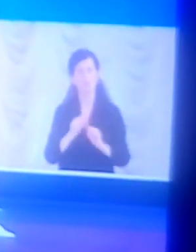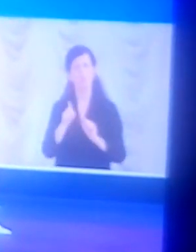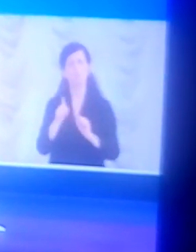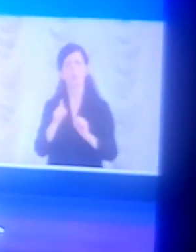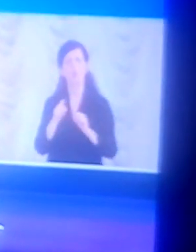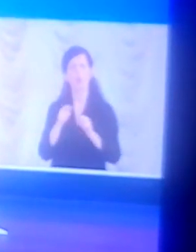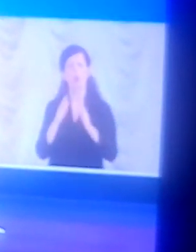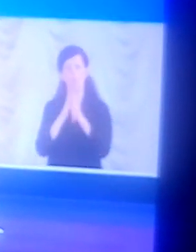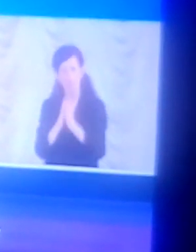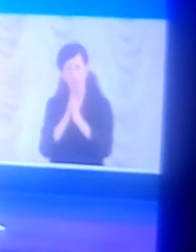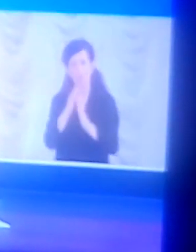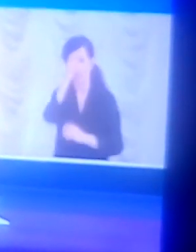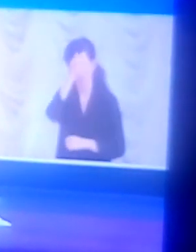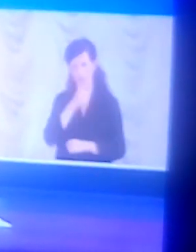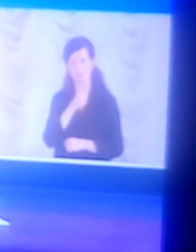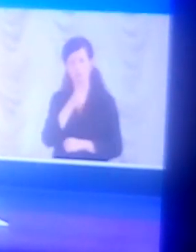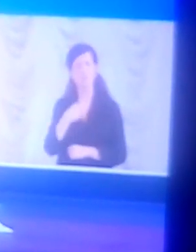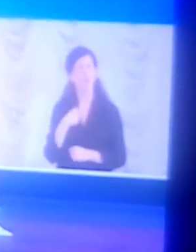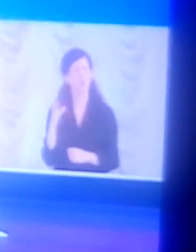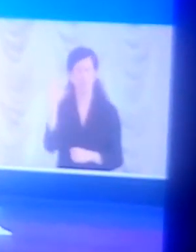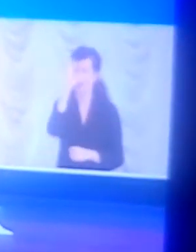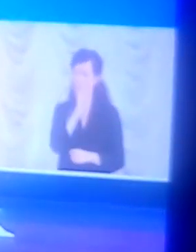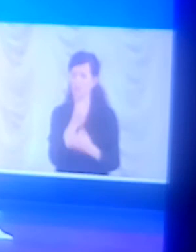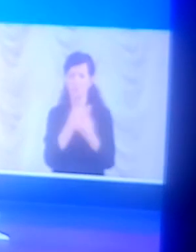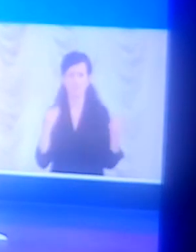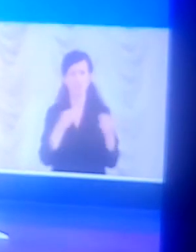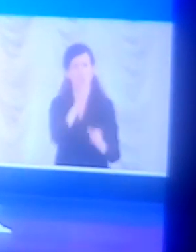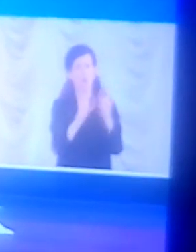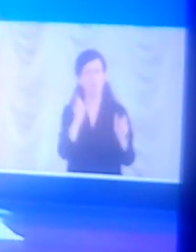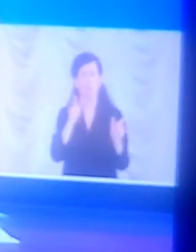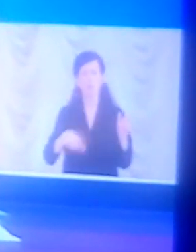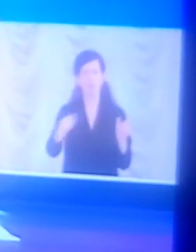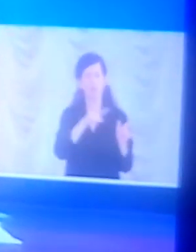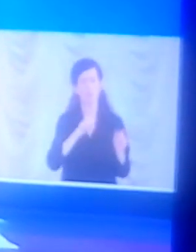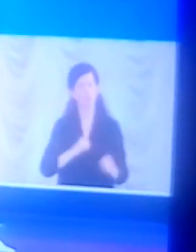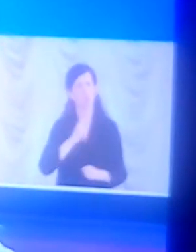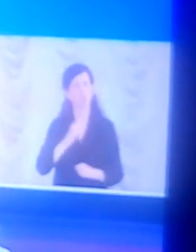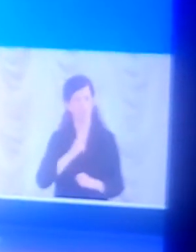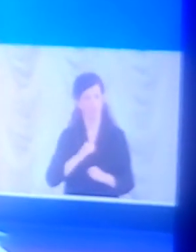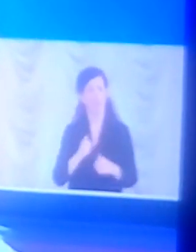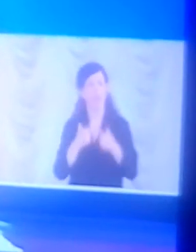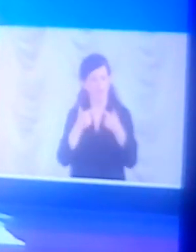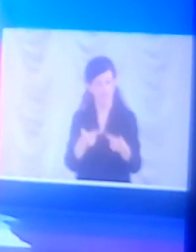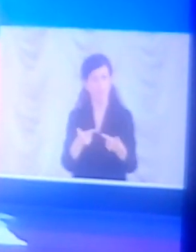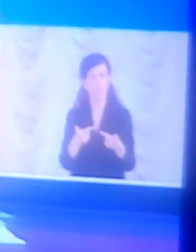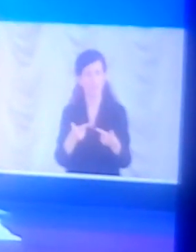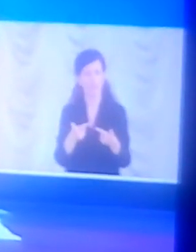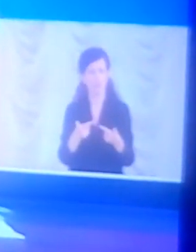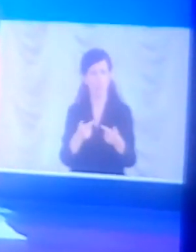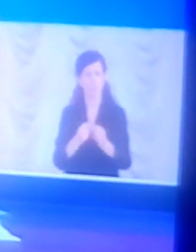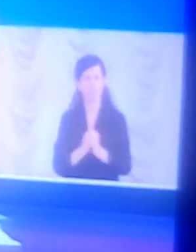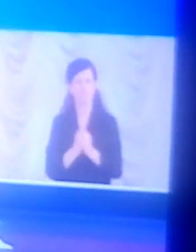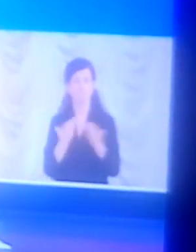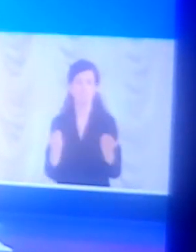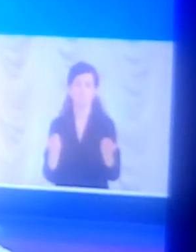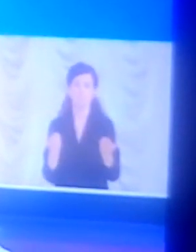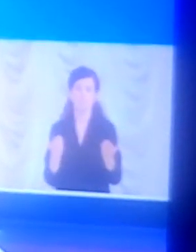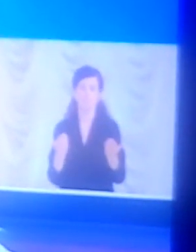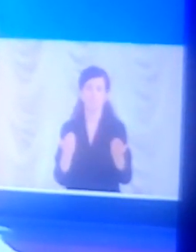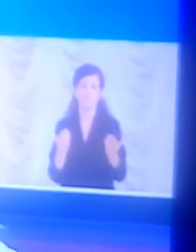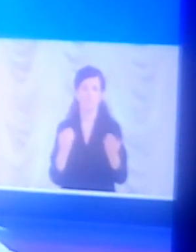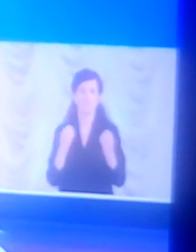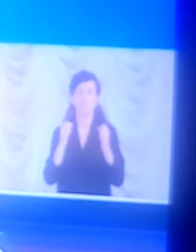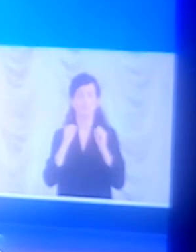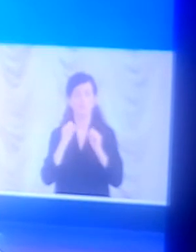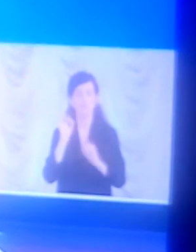religiosa. Comprendo perfettamente la sofferenza che tutto questo sta procurando, però per eventuali